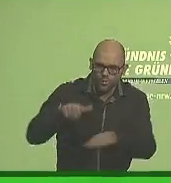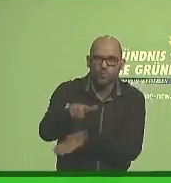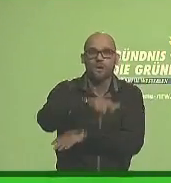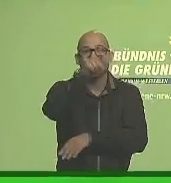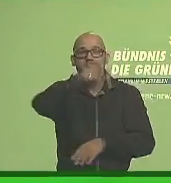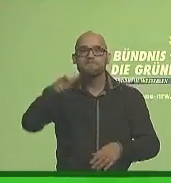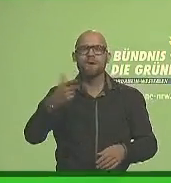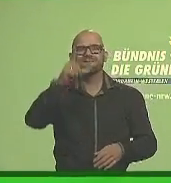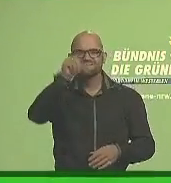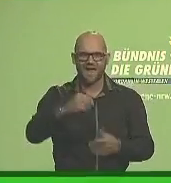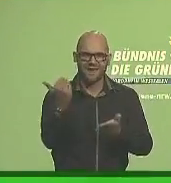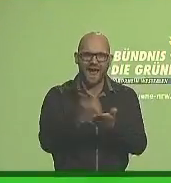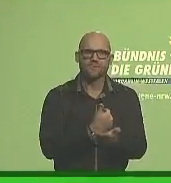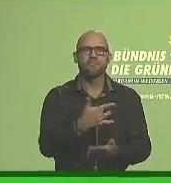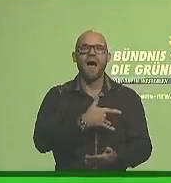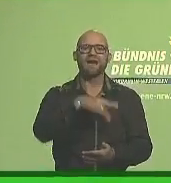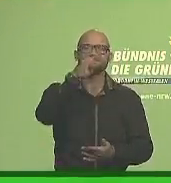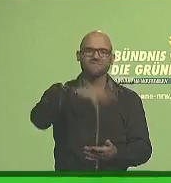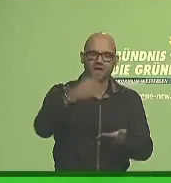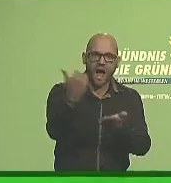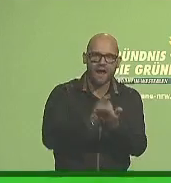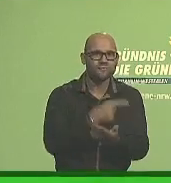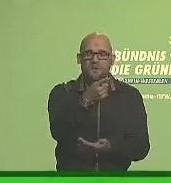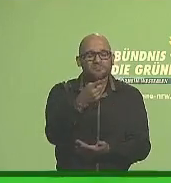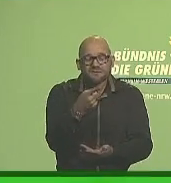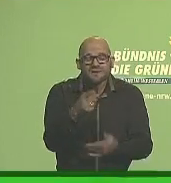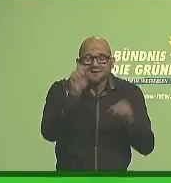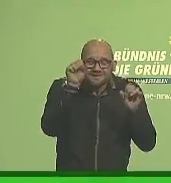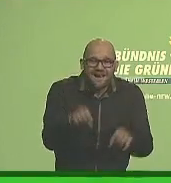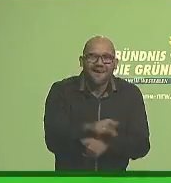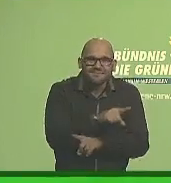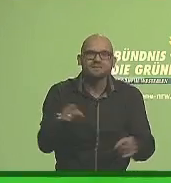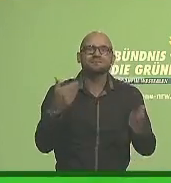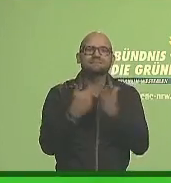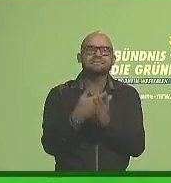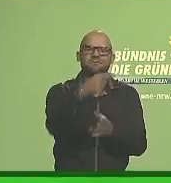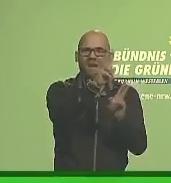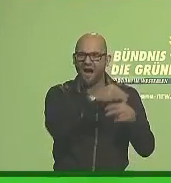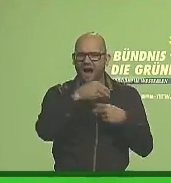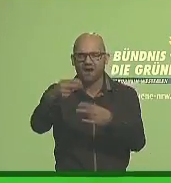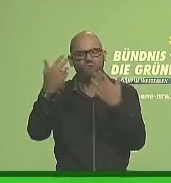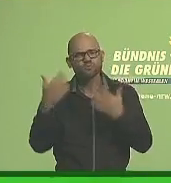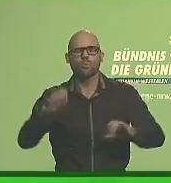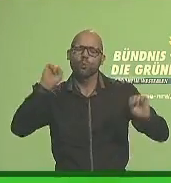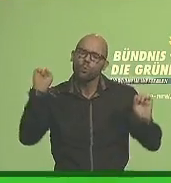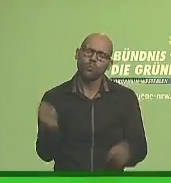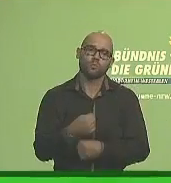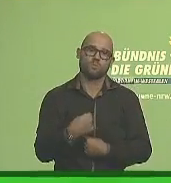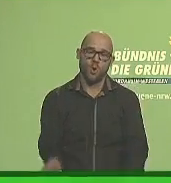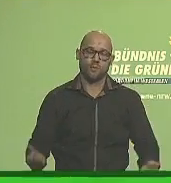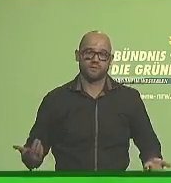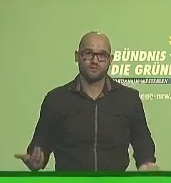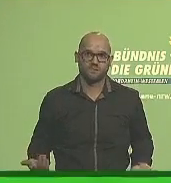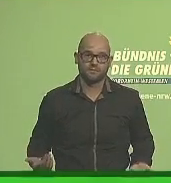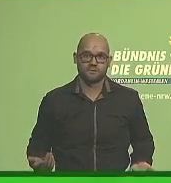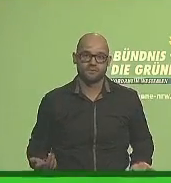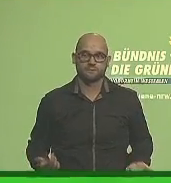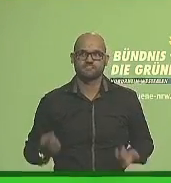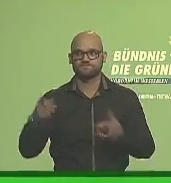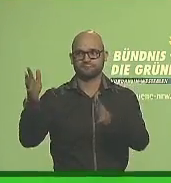oder Hartz-IV-Einkommen ist das schlicht nicht möglich. Darum ist das eine zynische Antwort für diese Menschen.